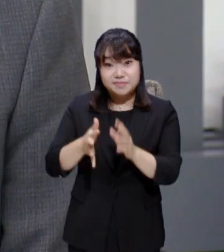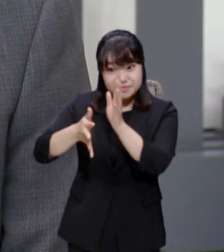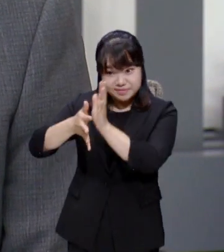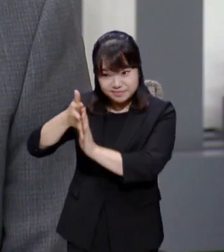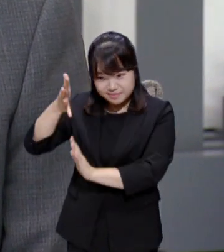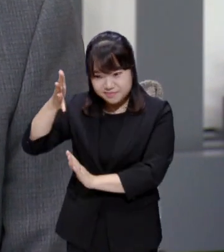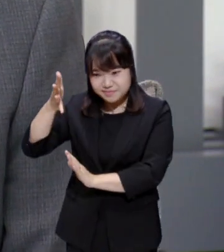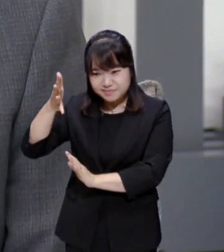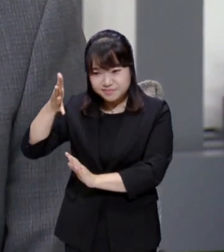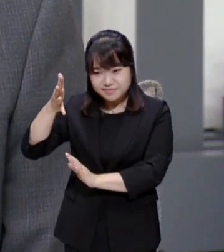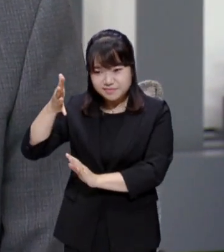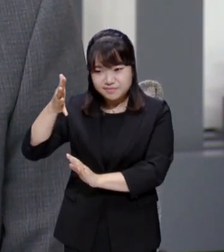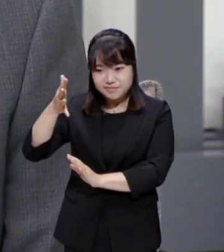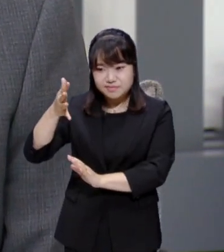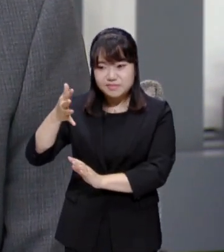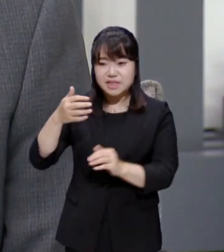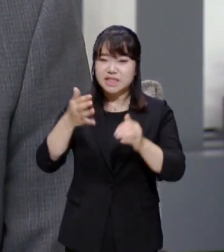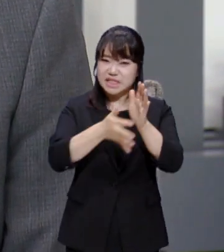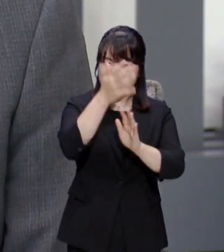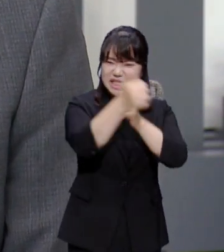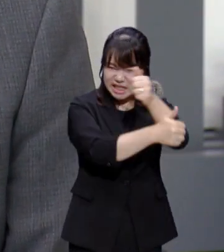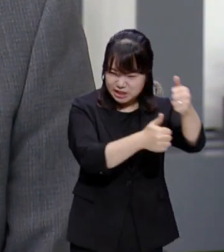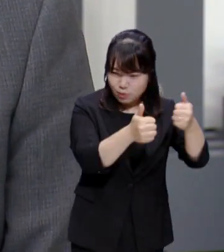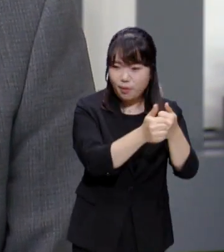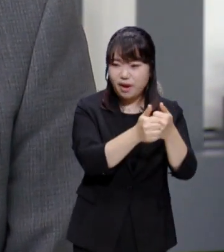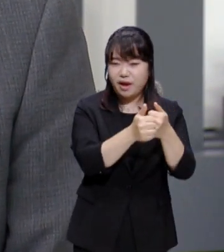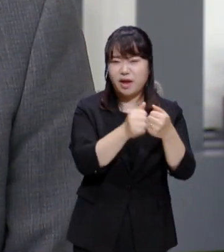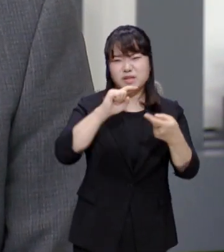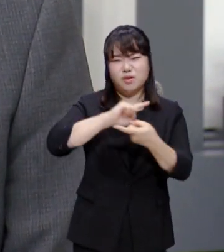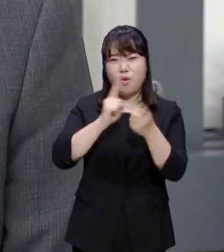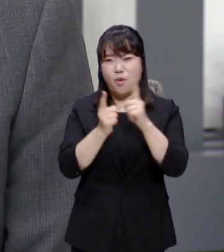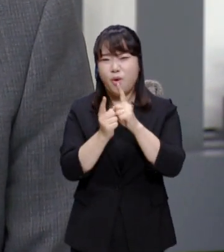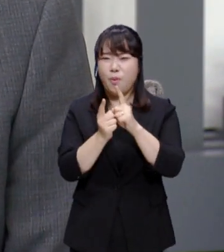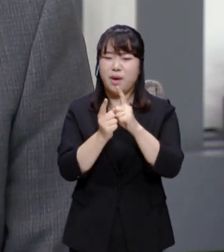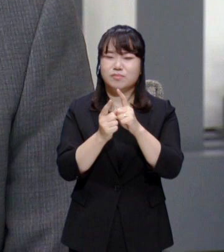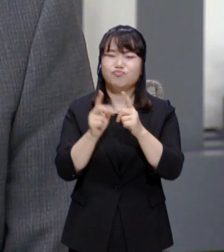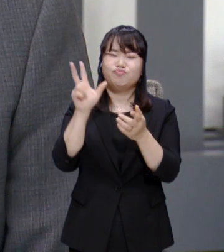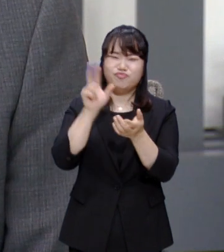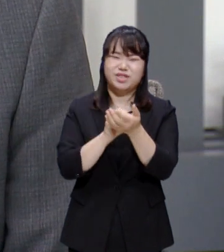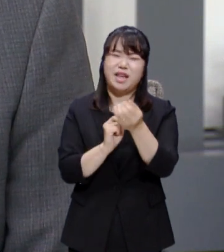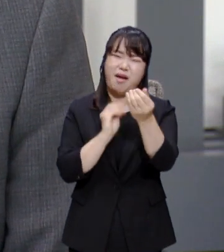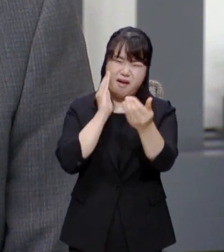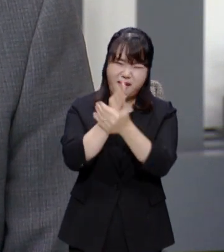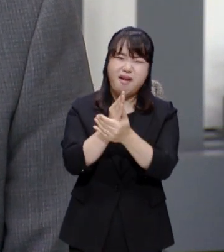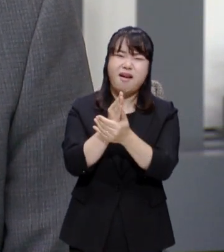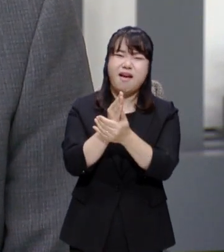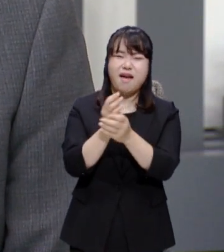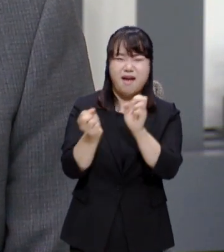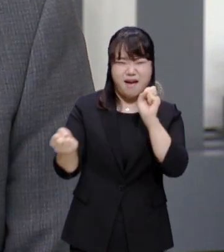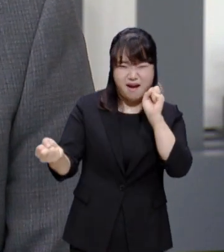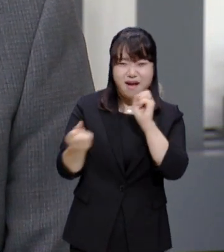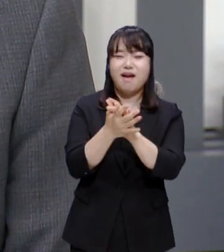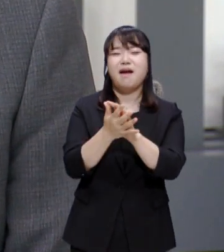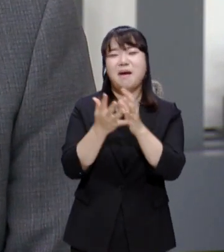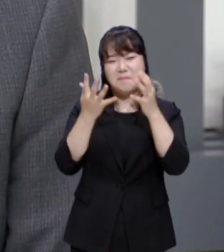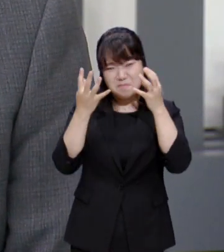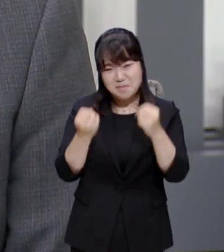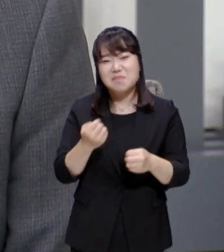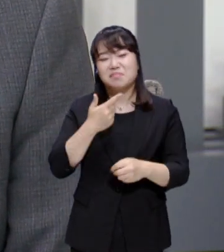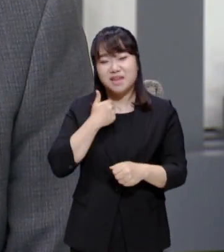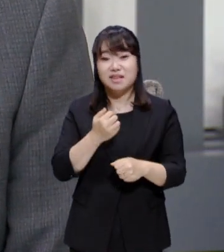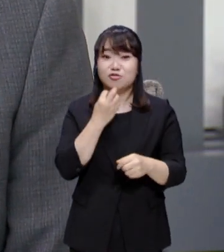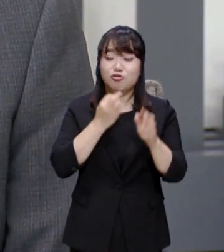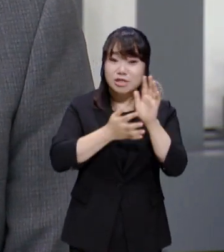시의회와 서울시가 이제 상처가 많이 남았지 않겠습니까? 그 당시에 이제 그